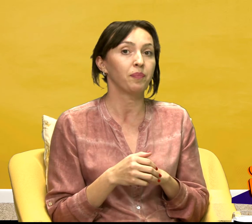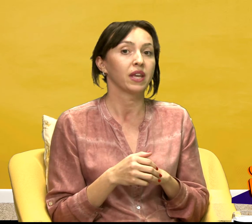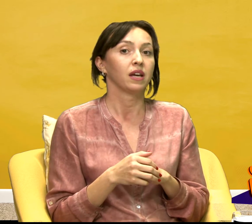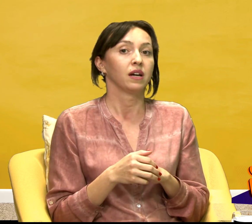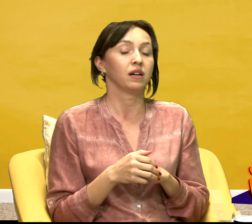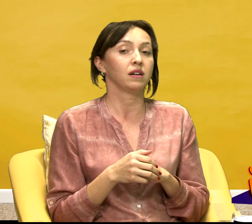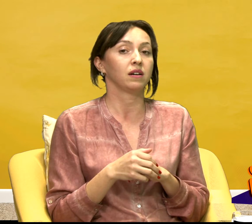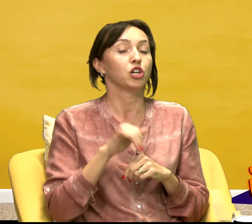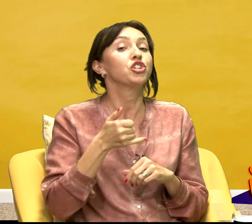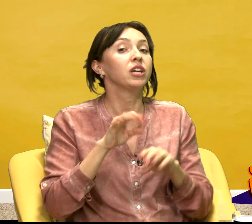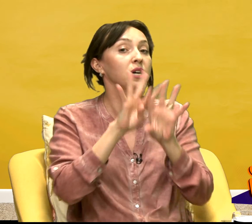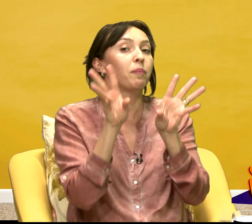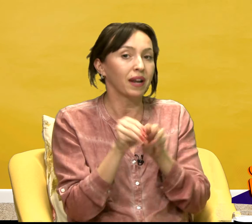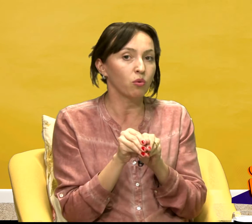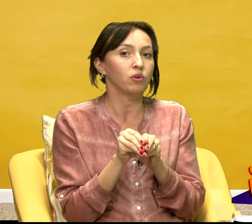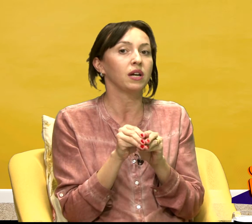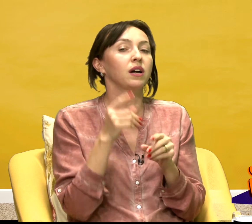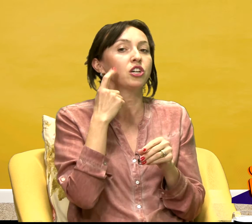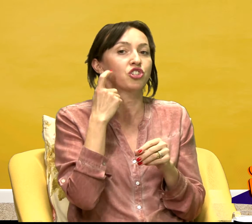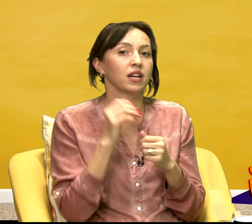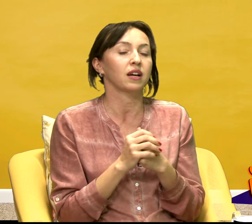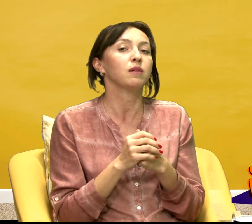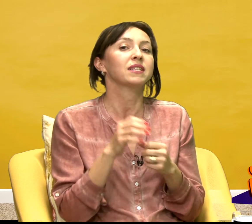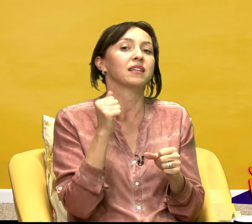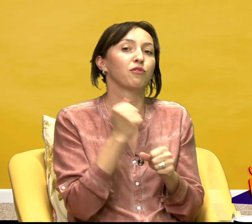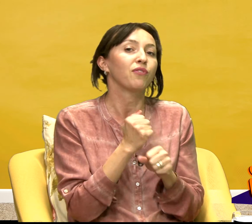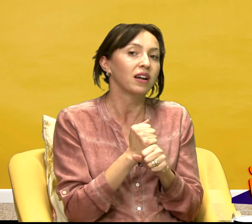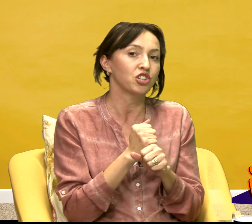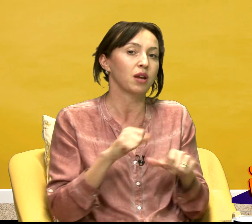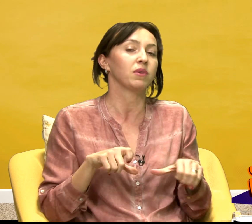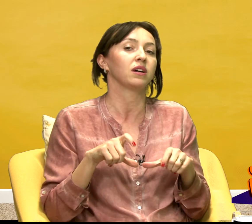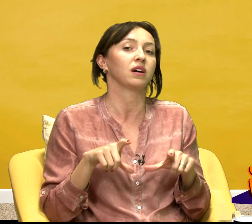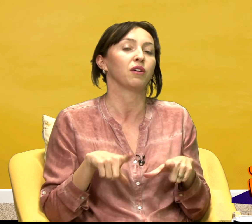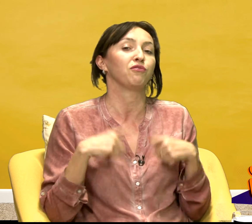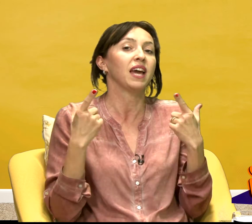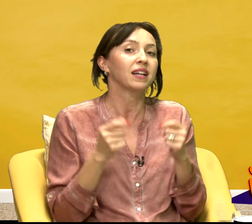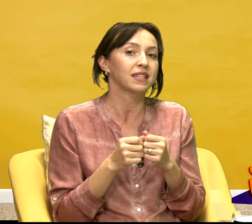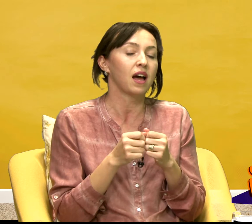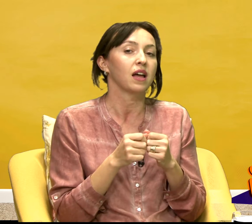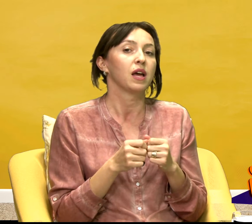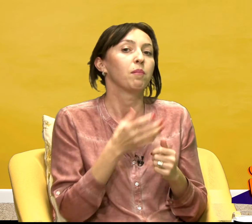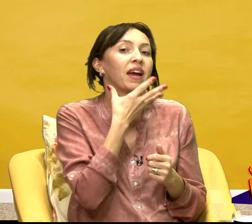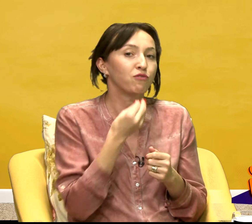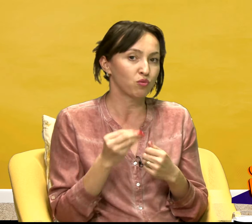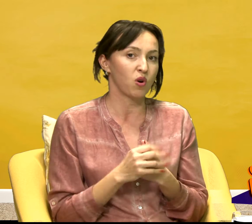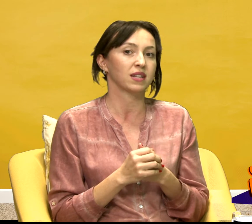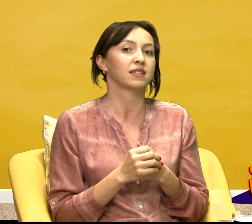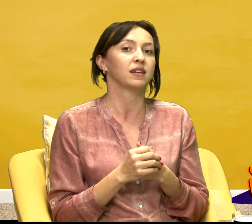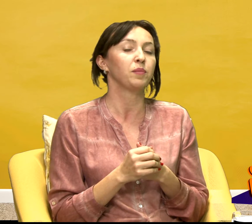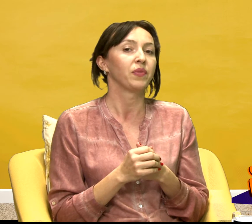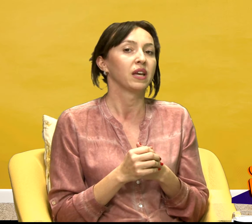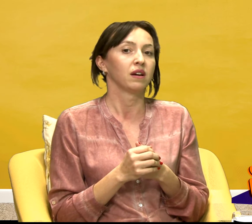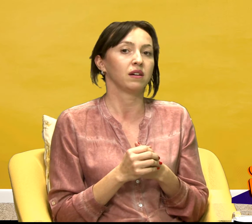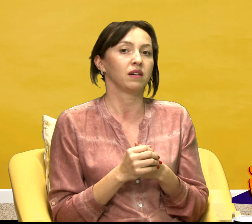Iulia și împreună încercăm să facem viața mai